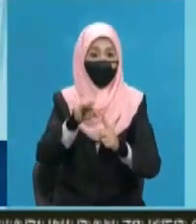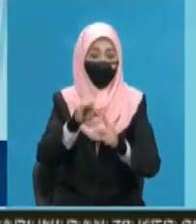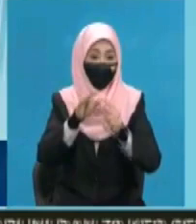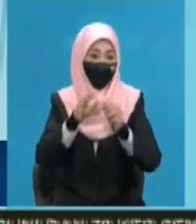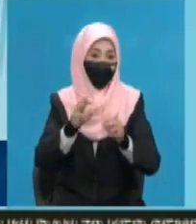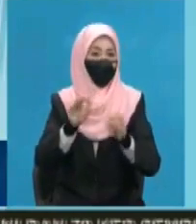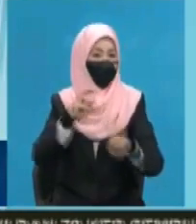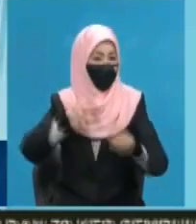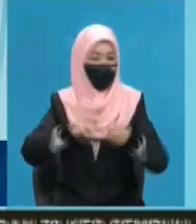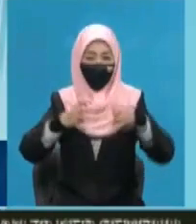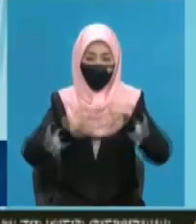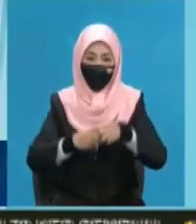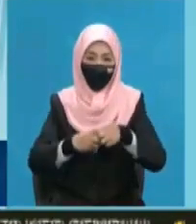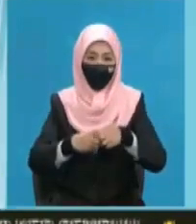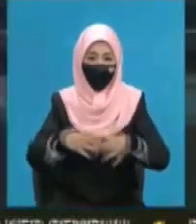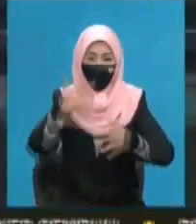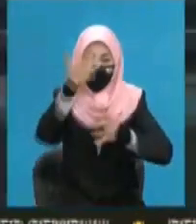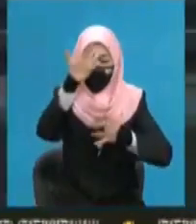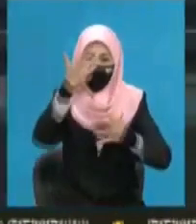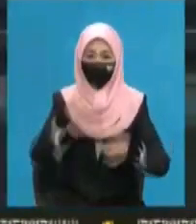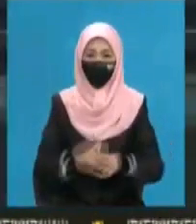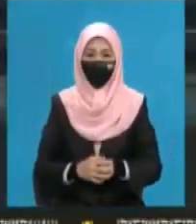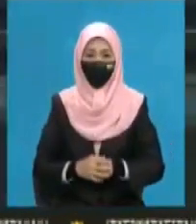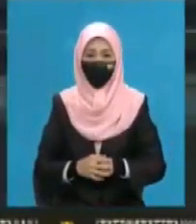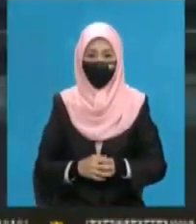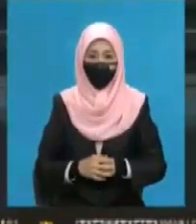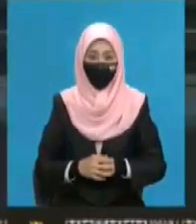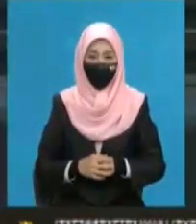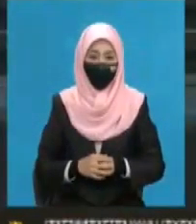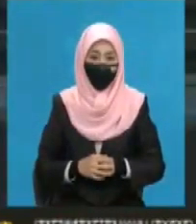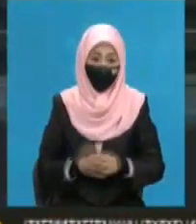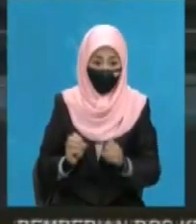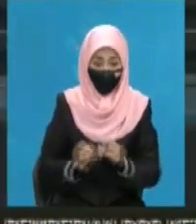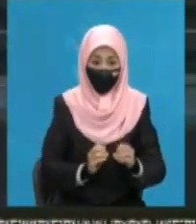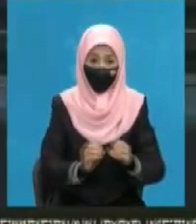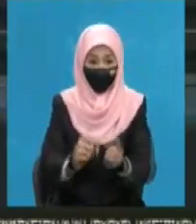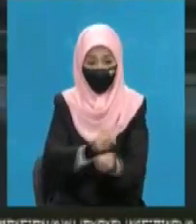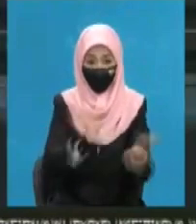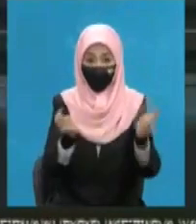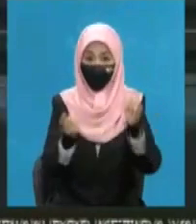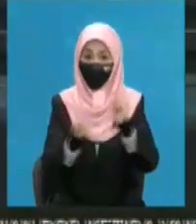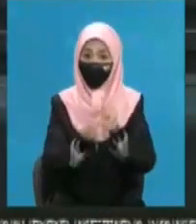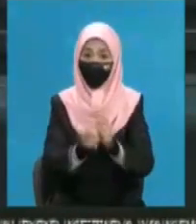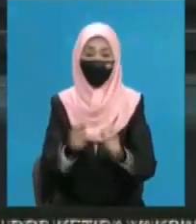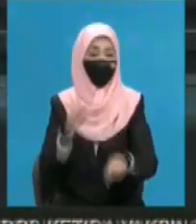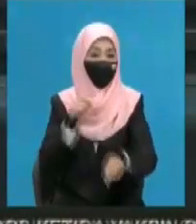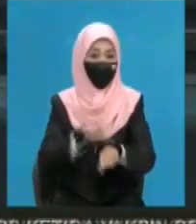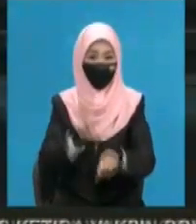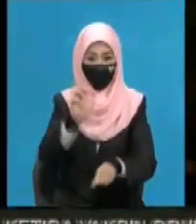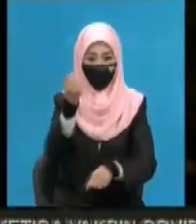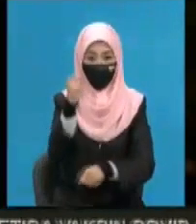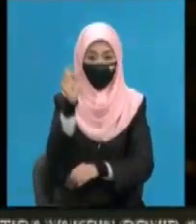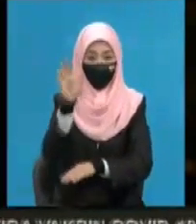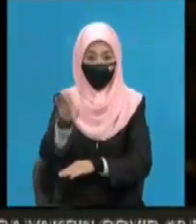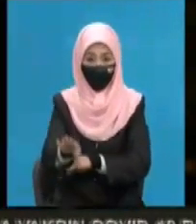yang mengidap penyakit-penyakit kronik dalam perkara lain bagi operasi peralihan yang dijalankan dari 10.00